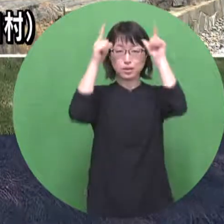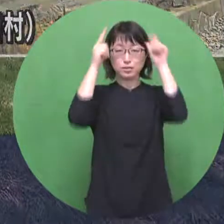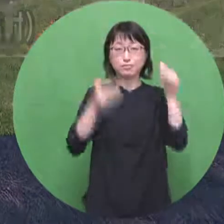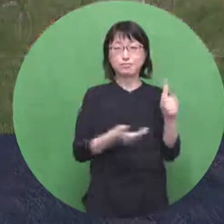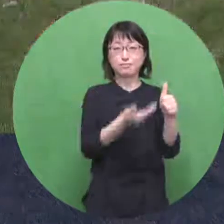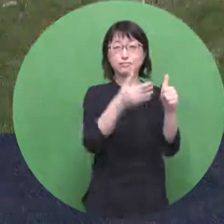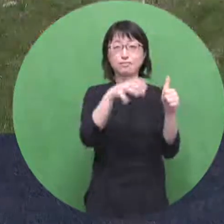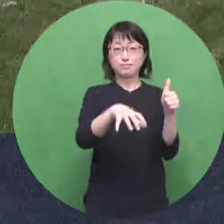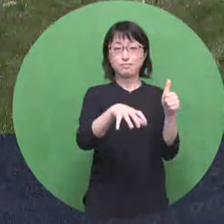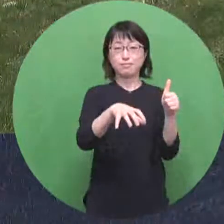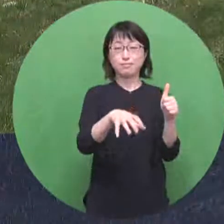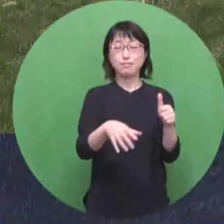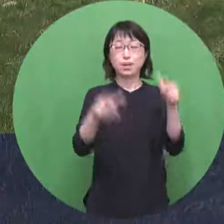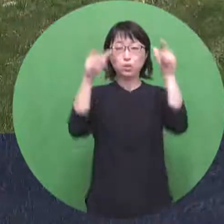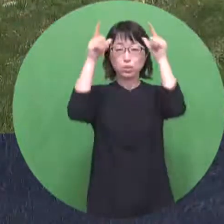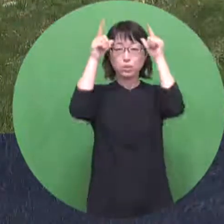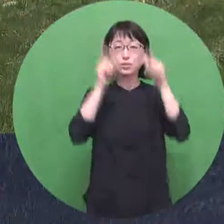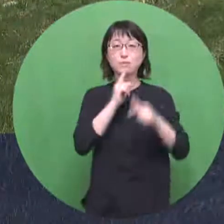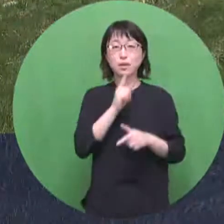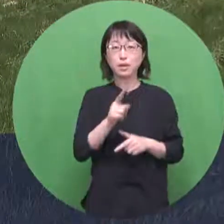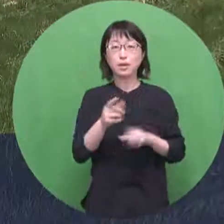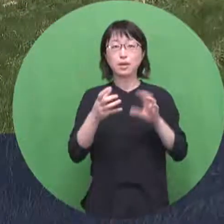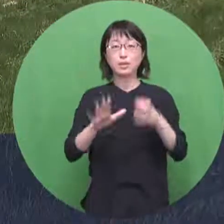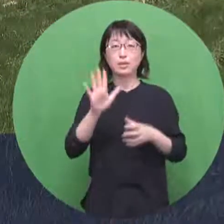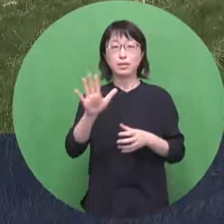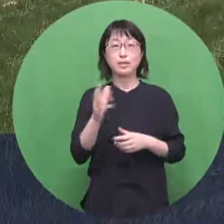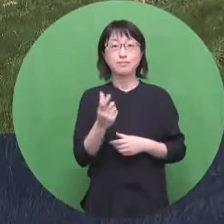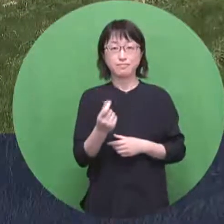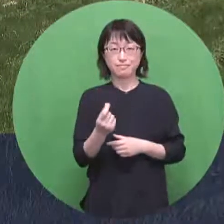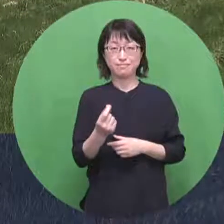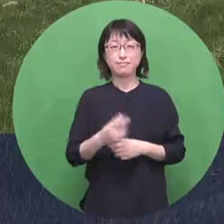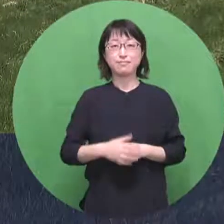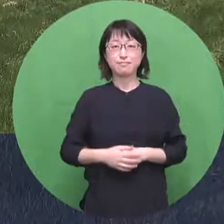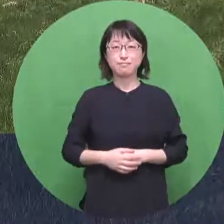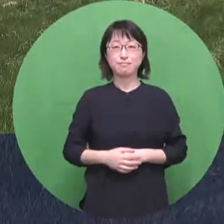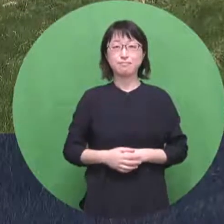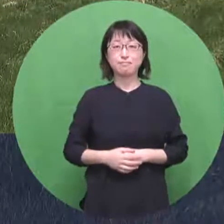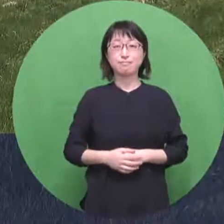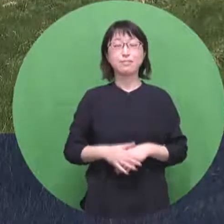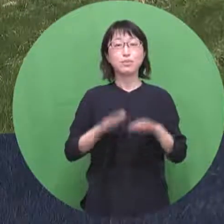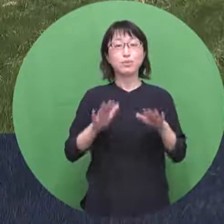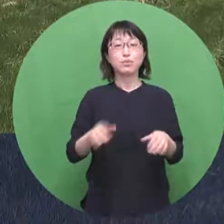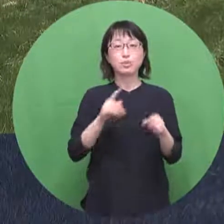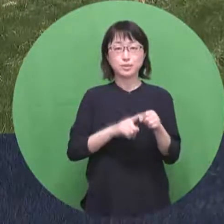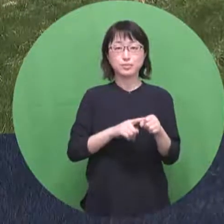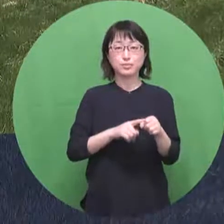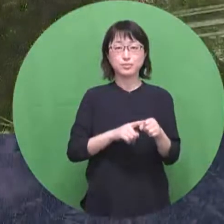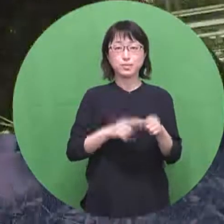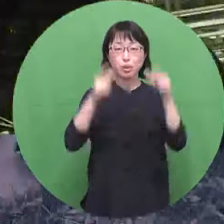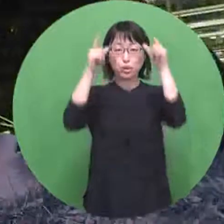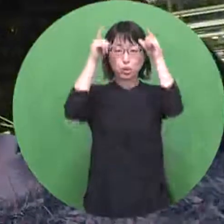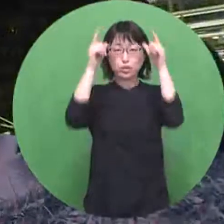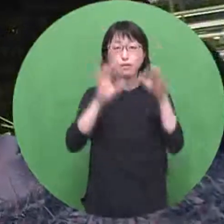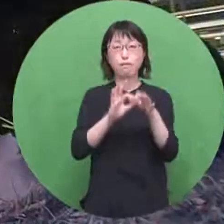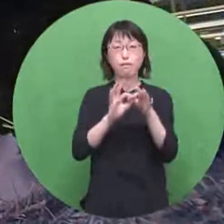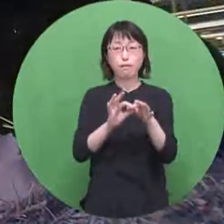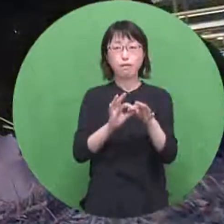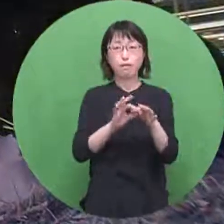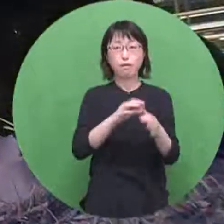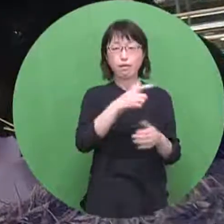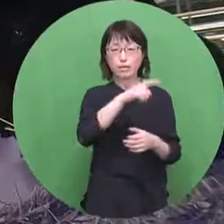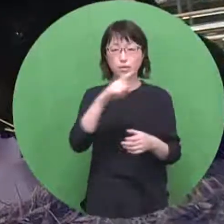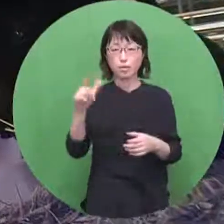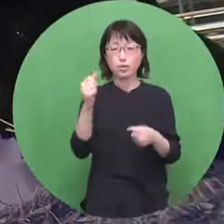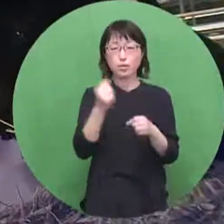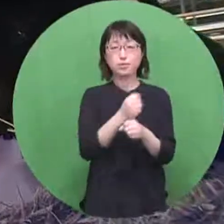県、牛年は岩手の年です。そこで県は今年、牛で岩手を盛り上